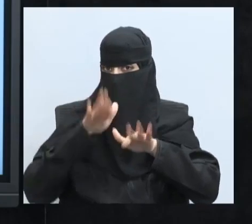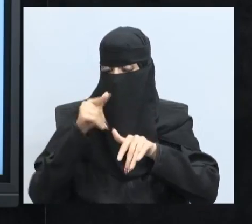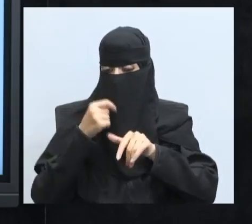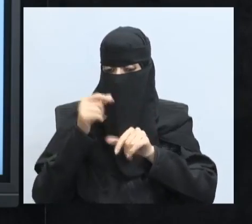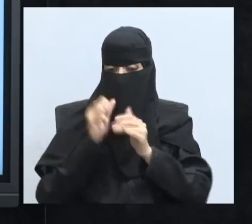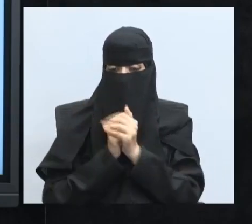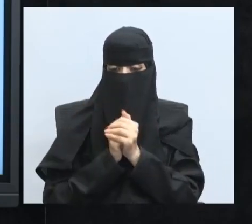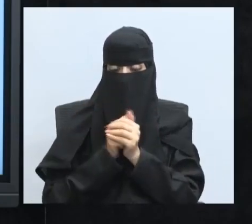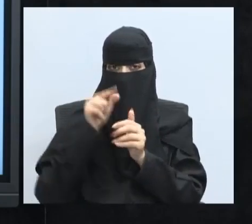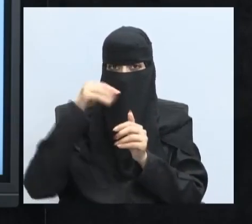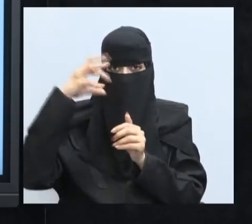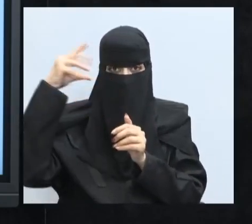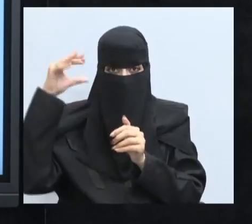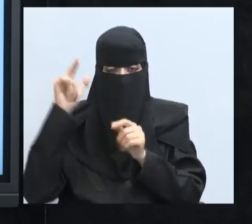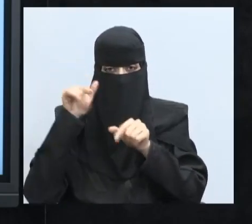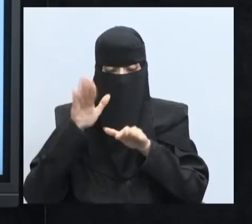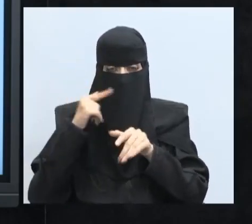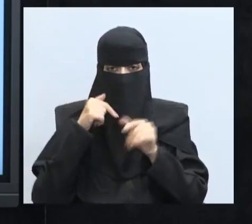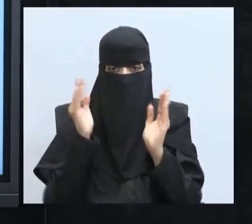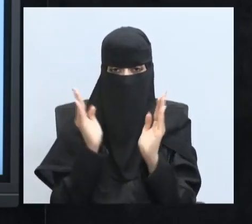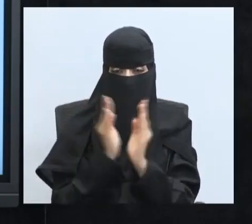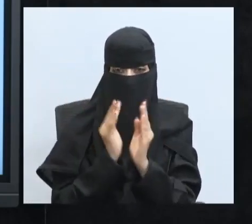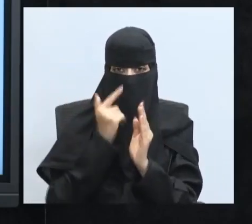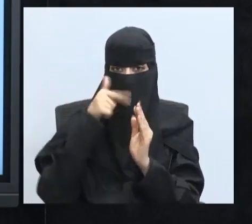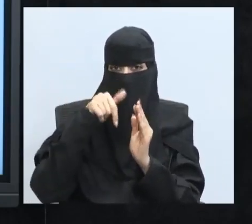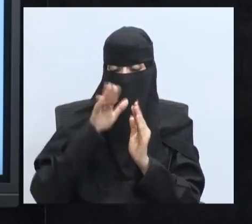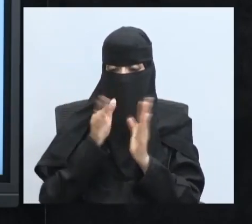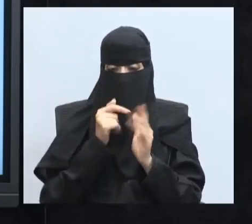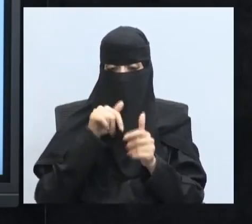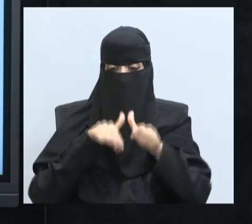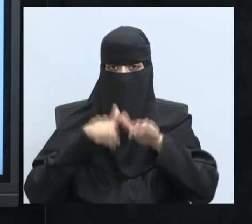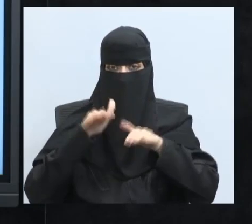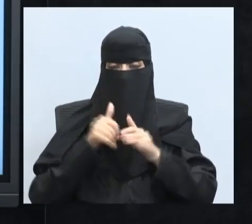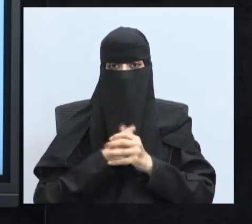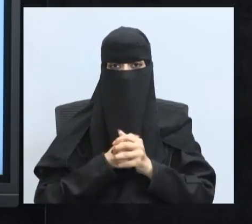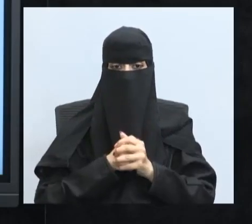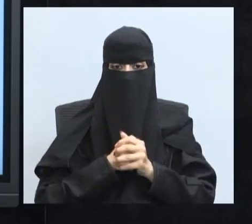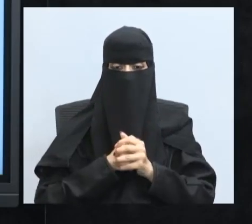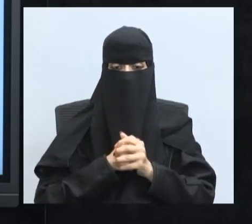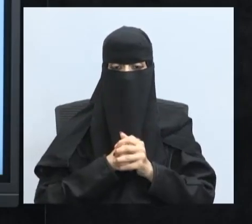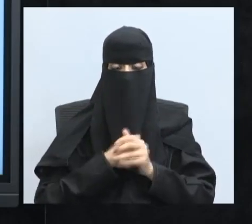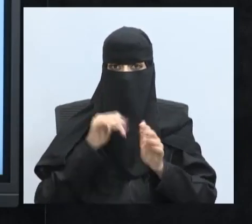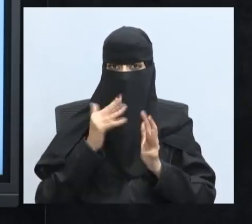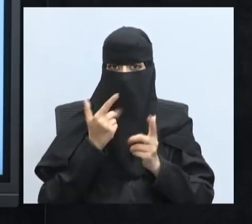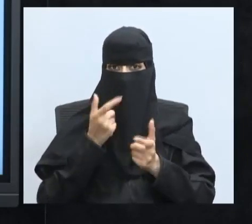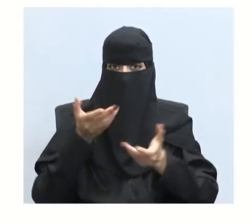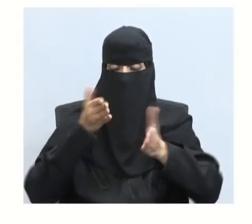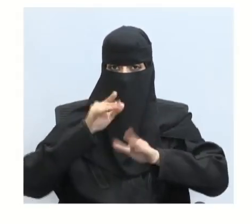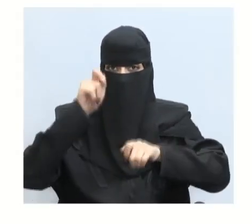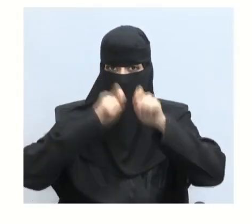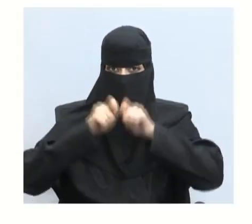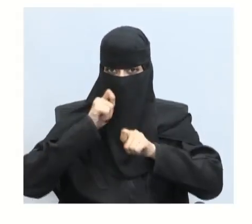الصوره نعم خياليه ومصغره ومعتدله ما هي اكثر الاستخدامات